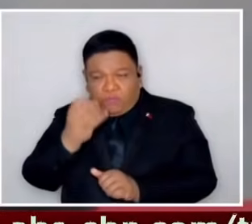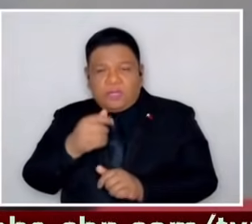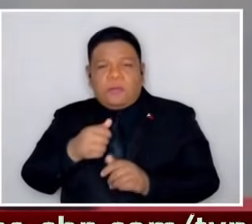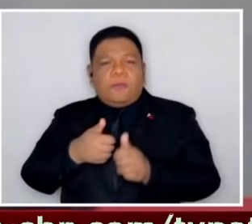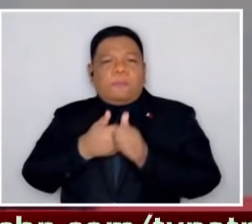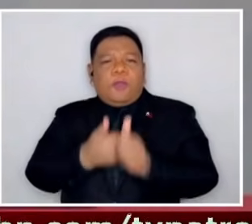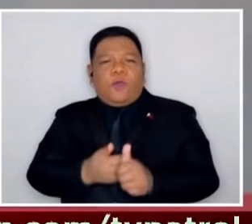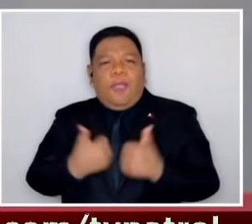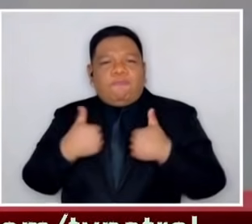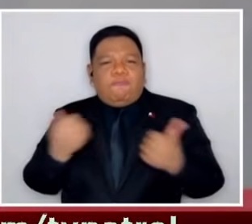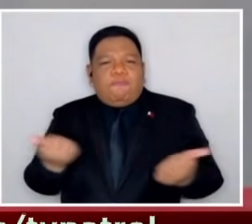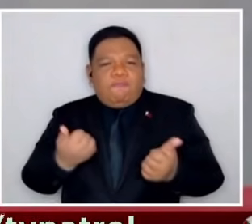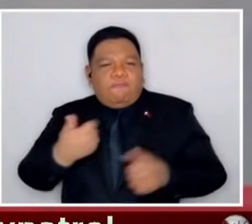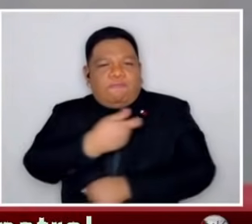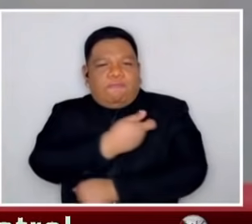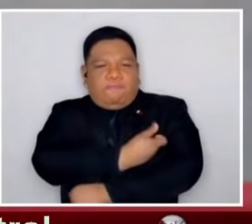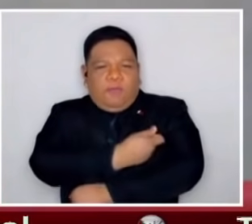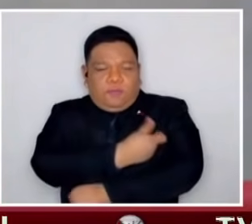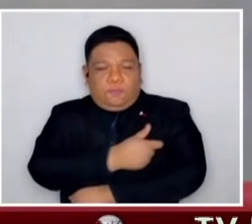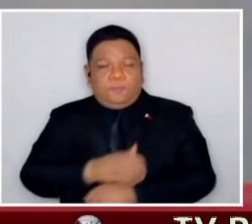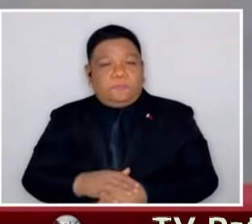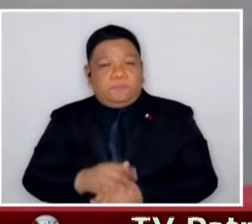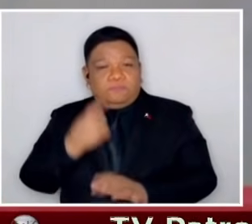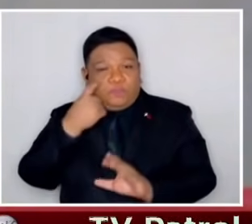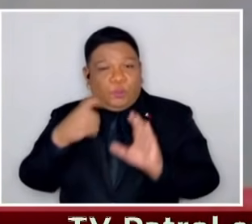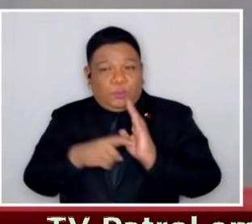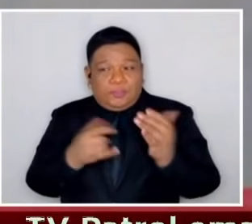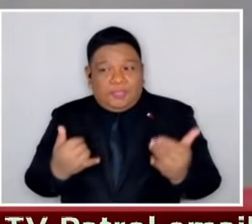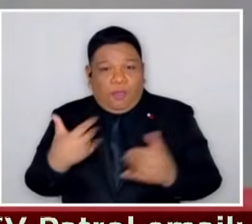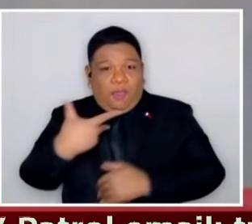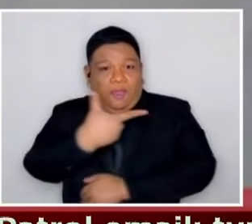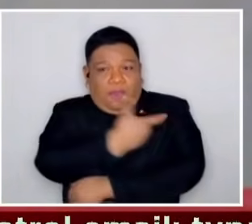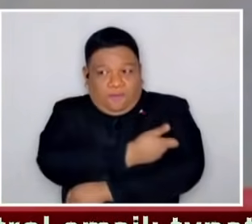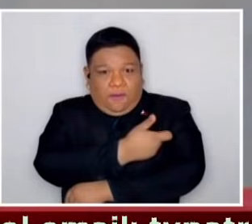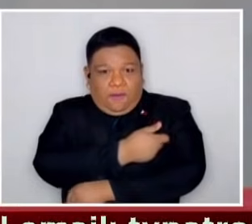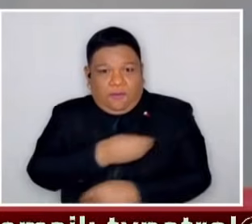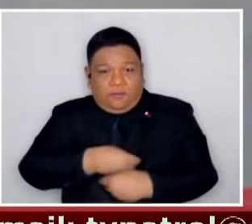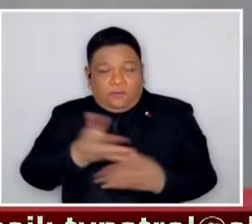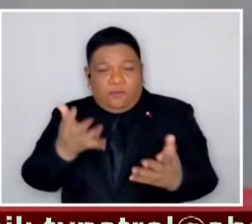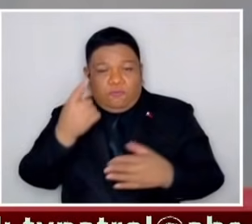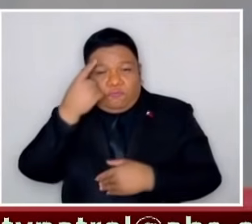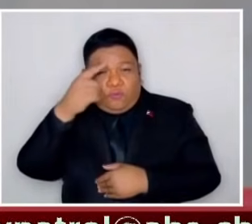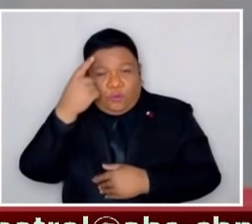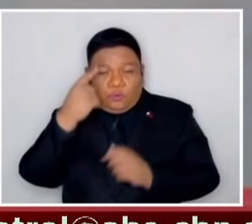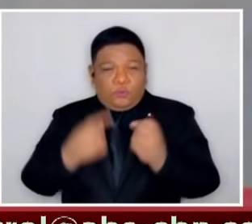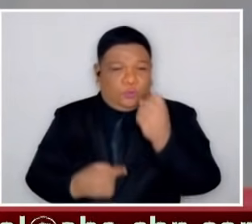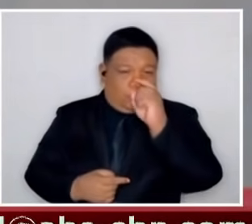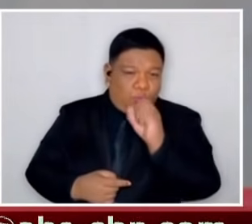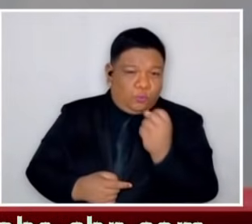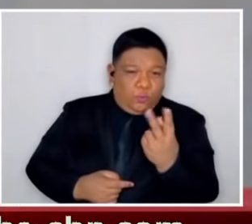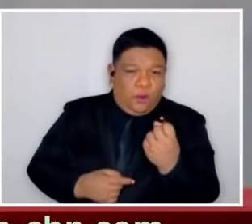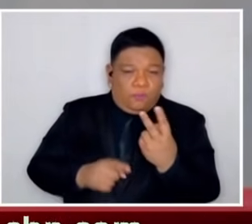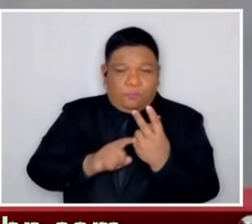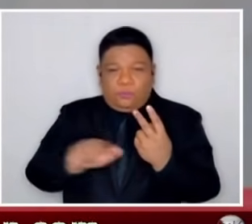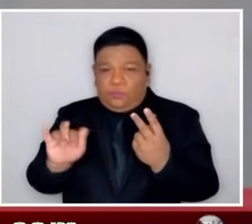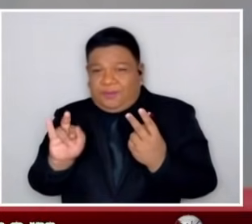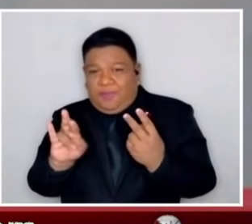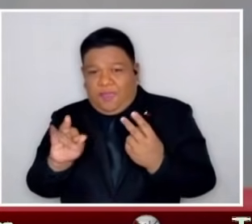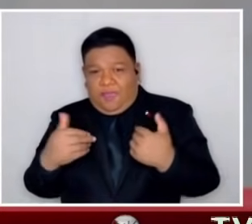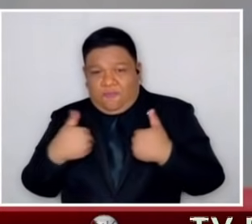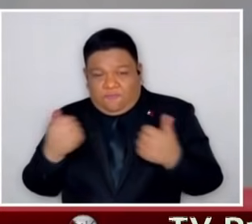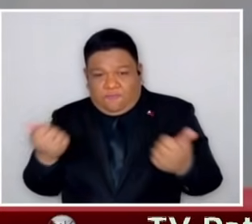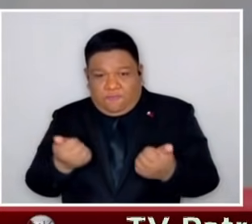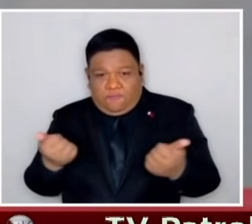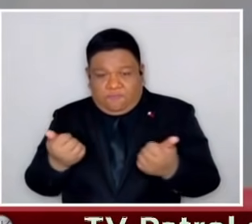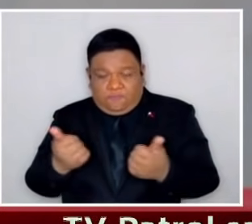natin. Kung mapapansin nyo, ang the government has already implemented the vaccination of 12 years